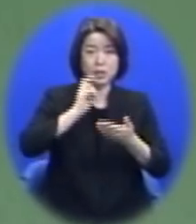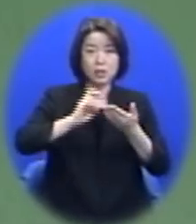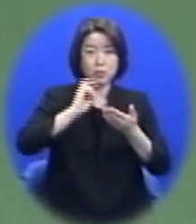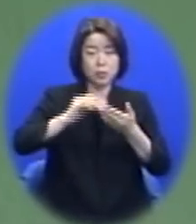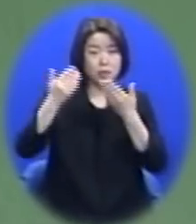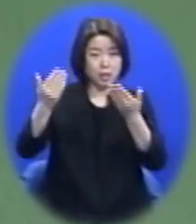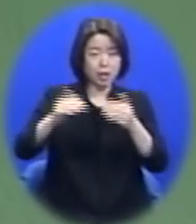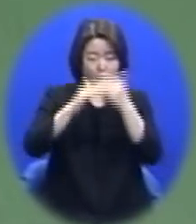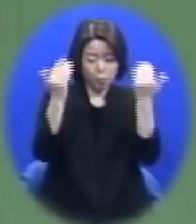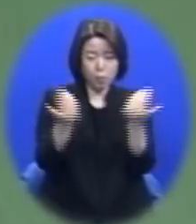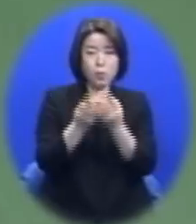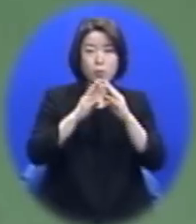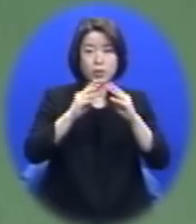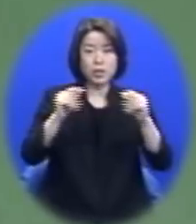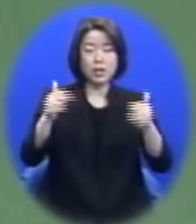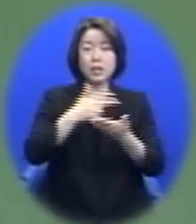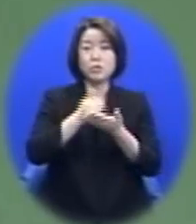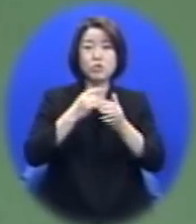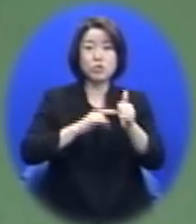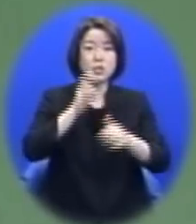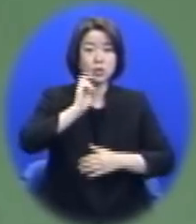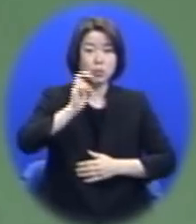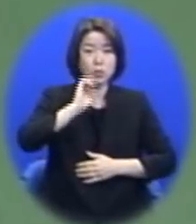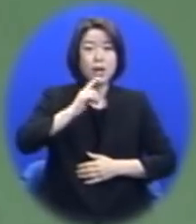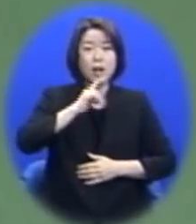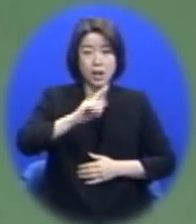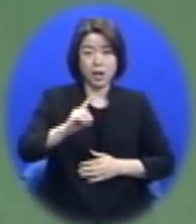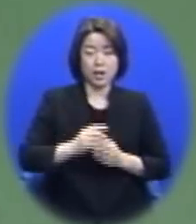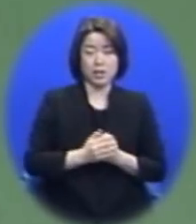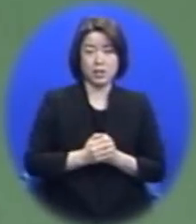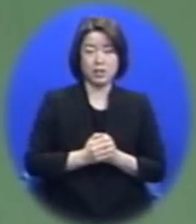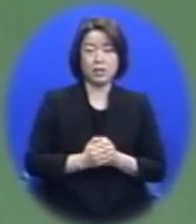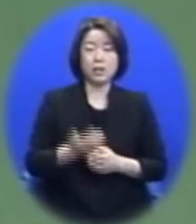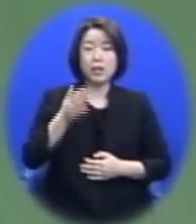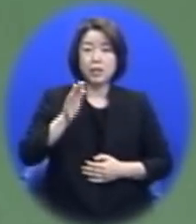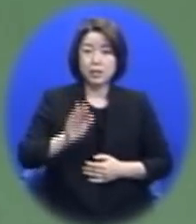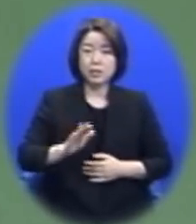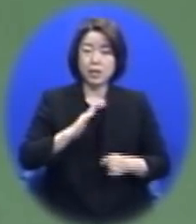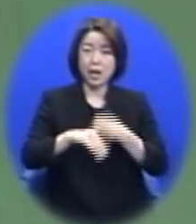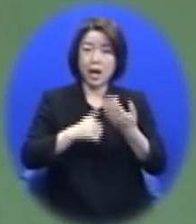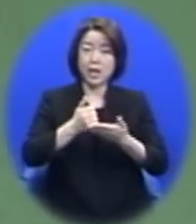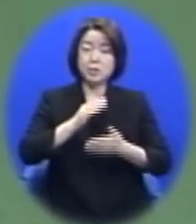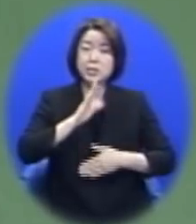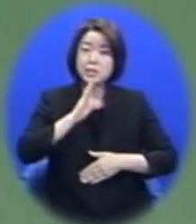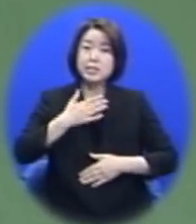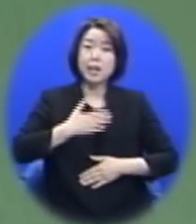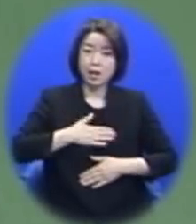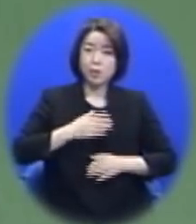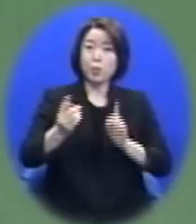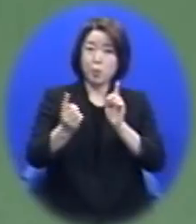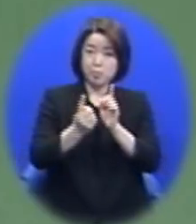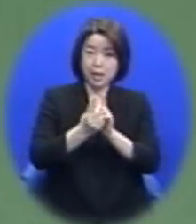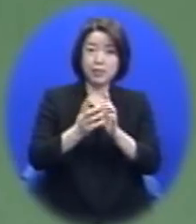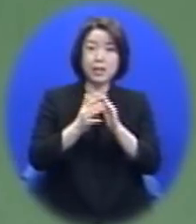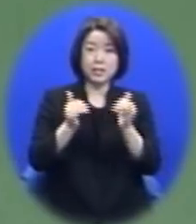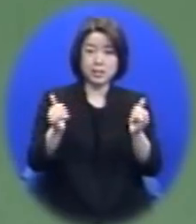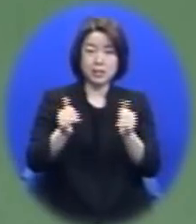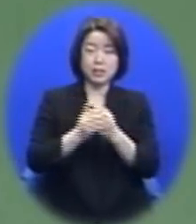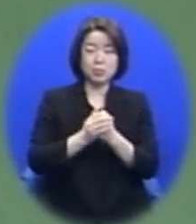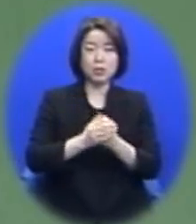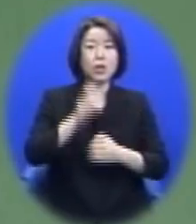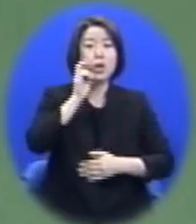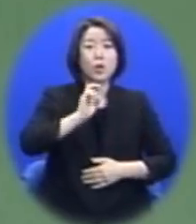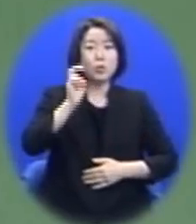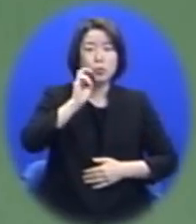땅아 주님께 노래하여라. 그런데 하나님을 실제로 알고 만난 사람은